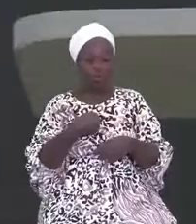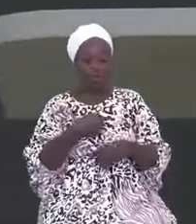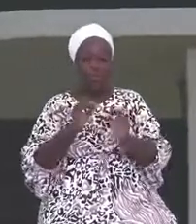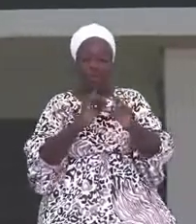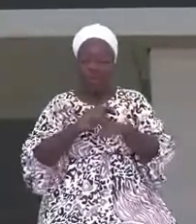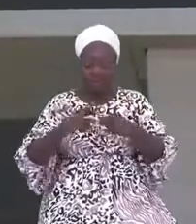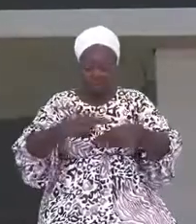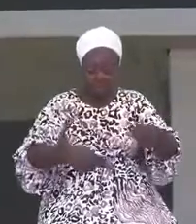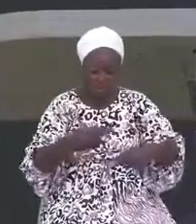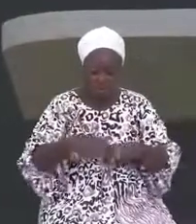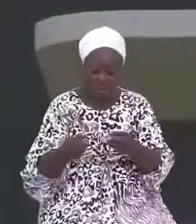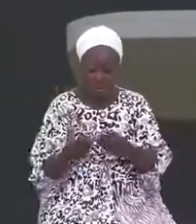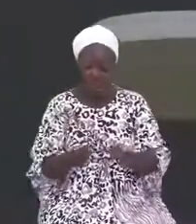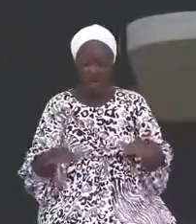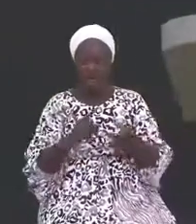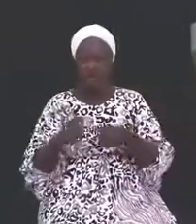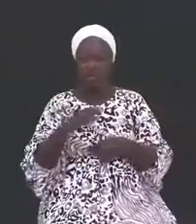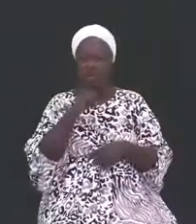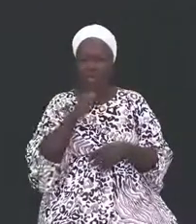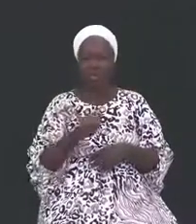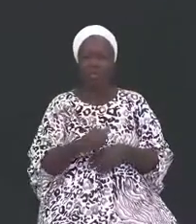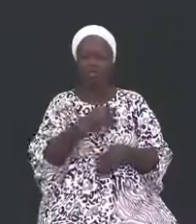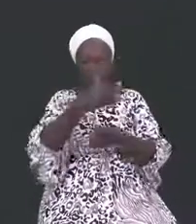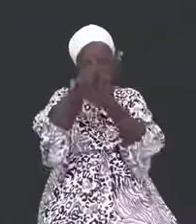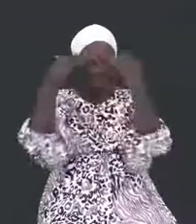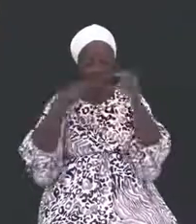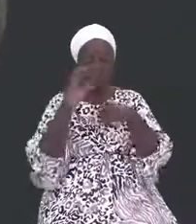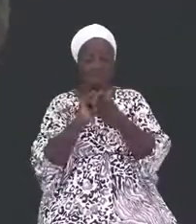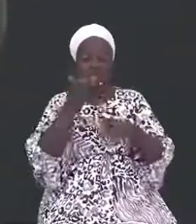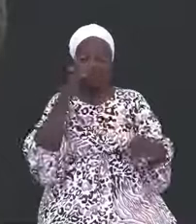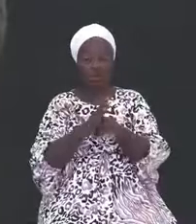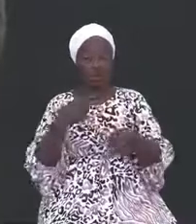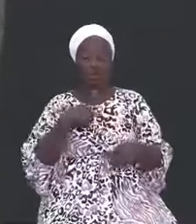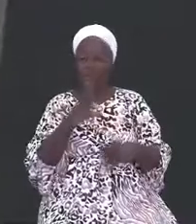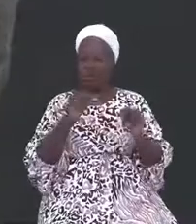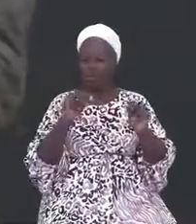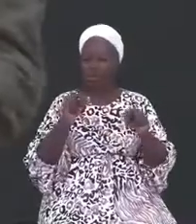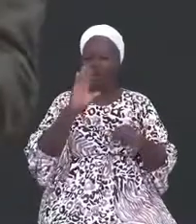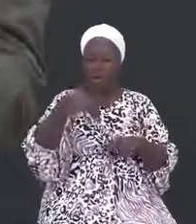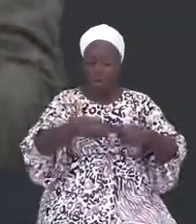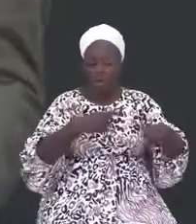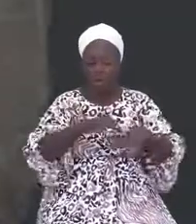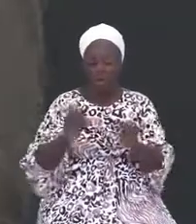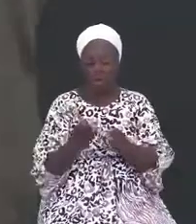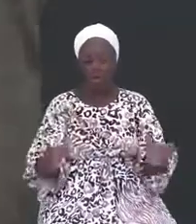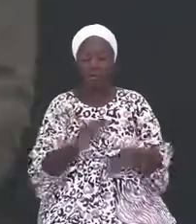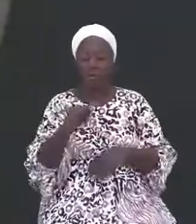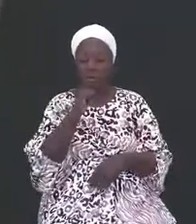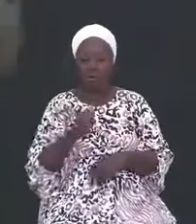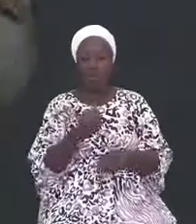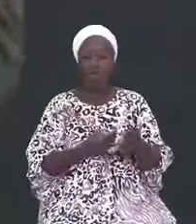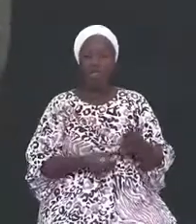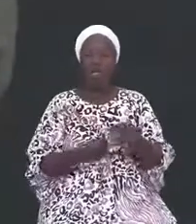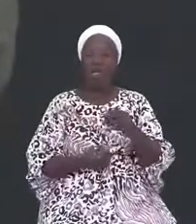par terre il va oublier ce cladia a tu roules rouler par terre ne peut pas améliorer la nature de Dieu